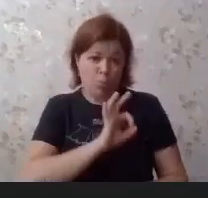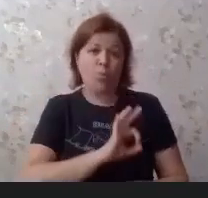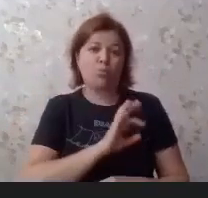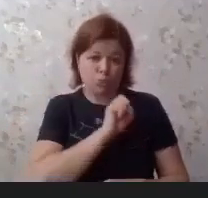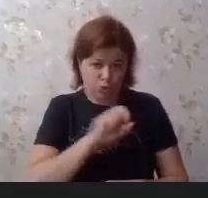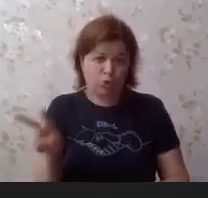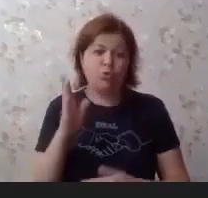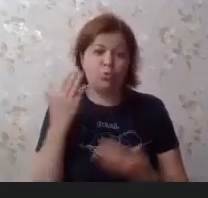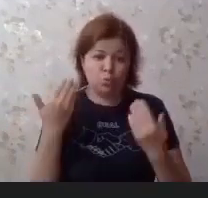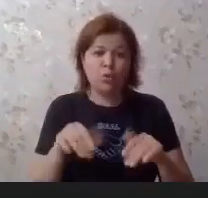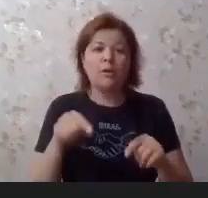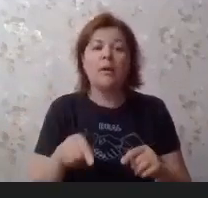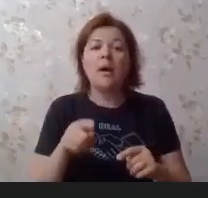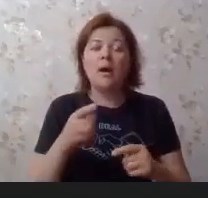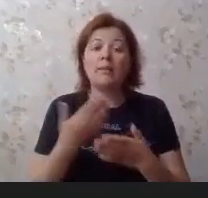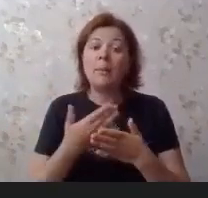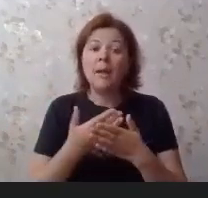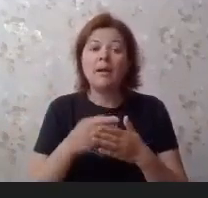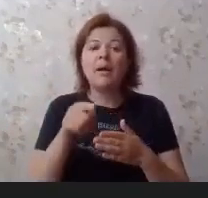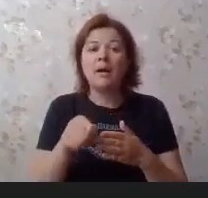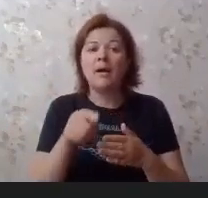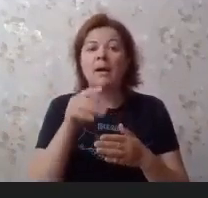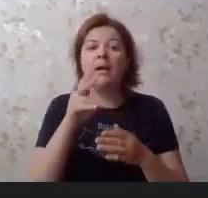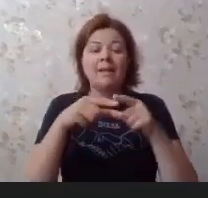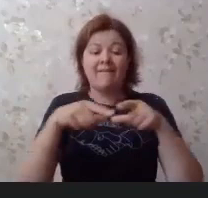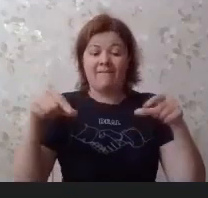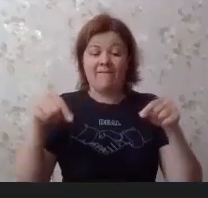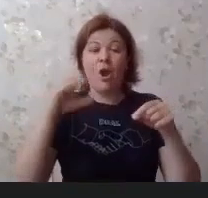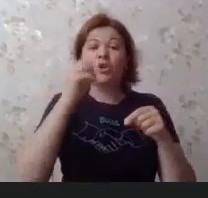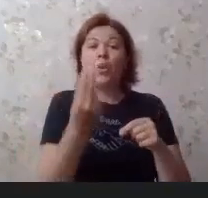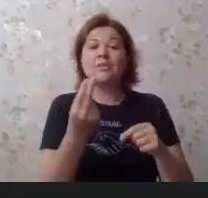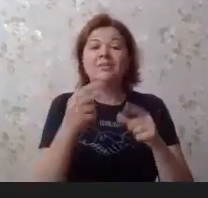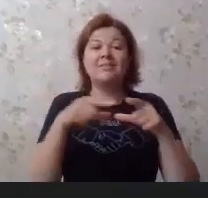Допустим, это были на социальную карту